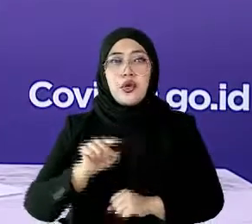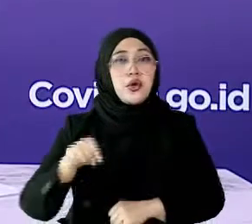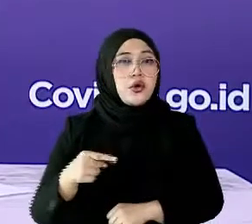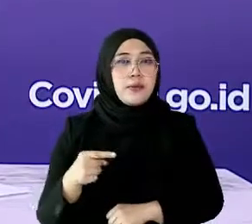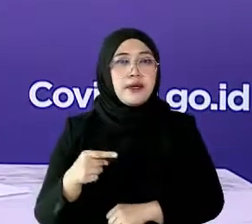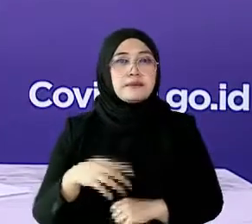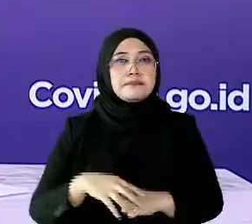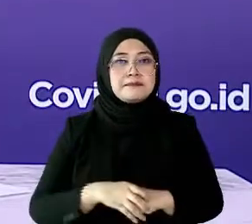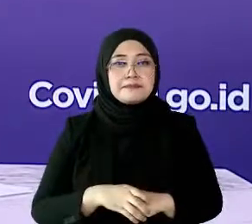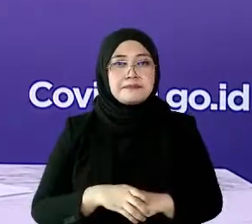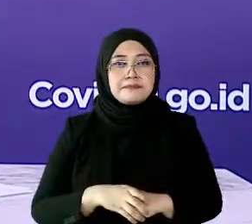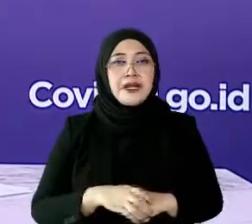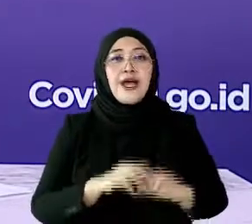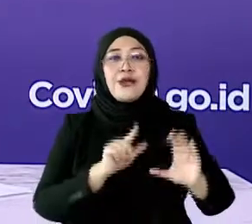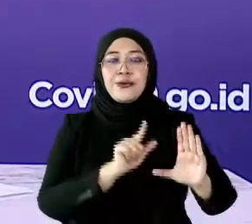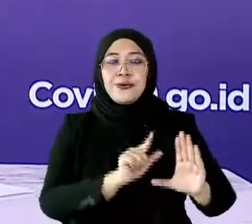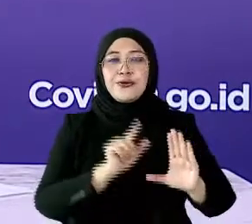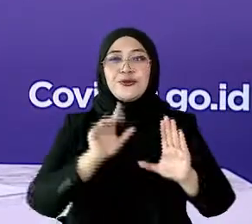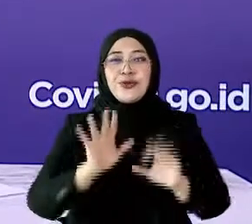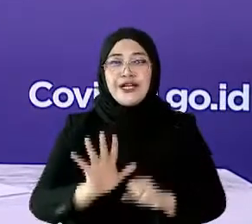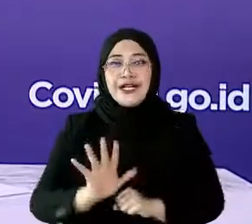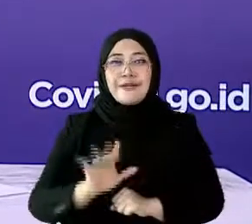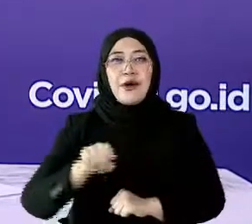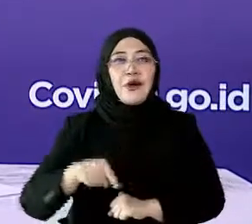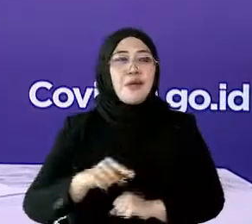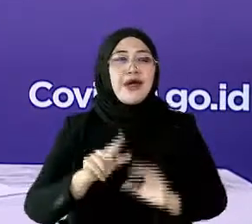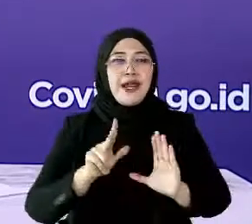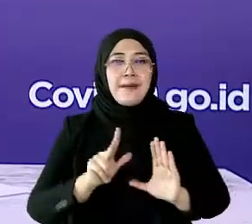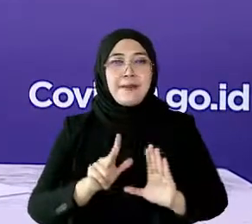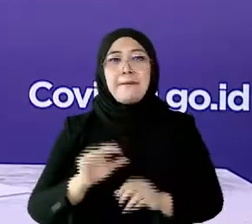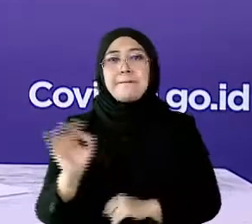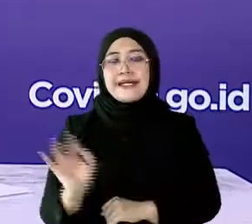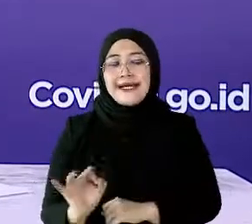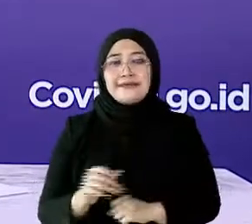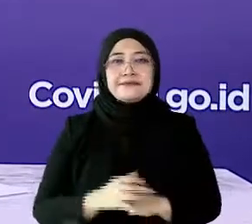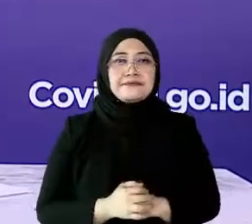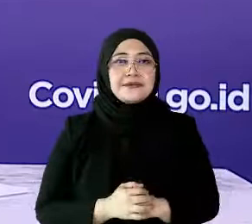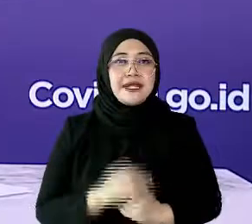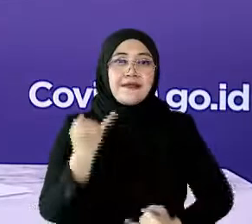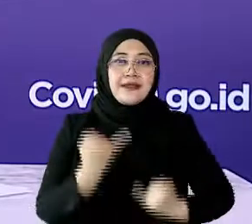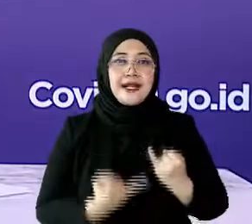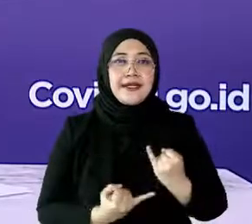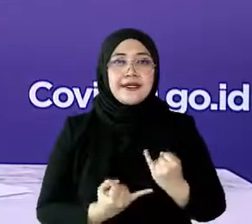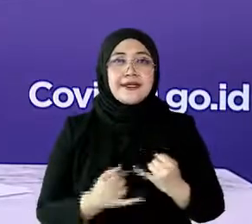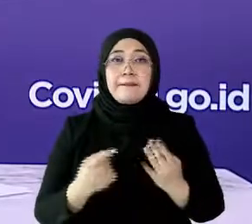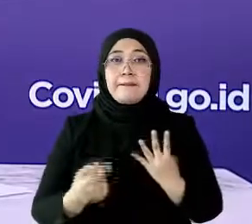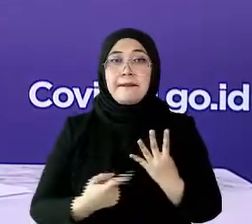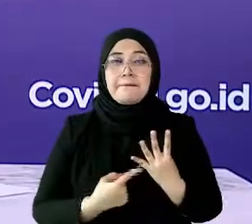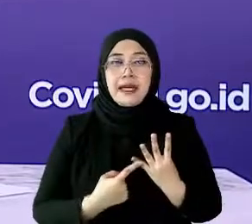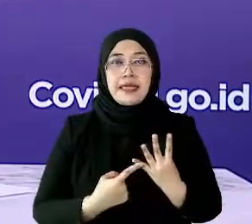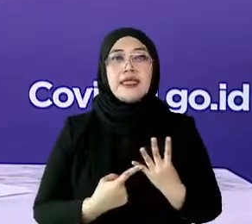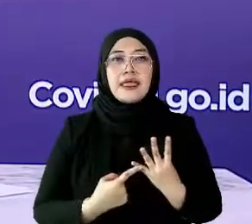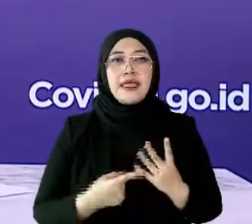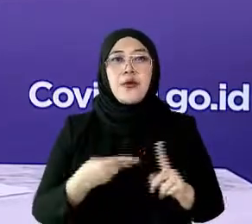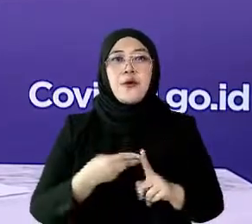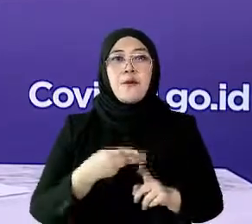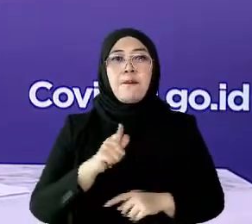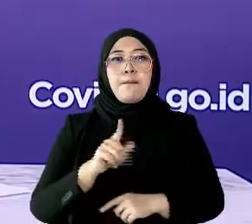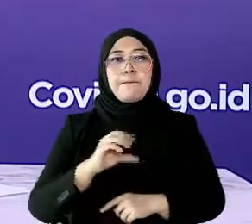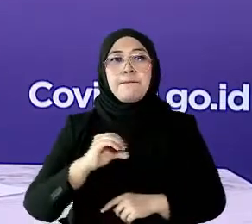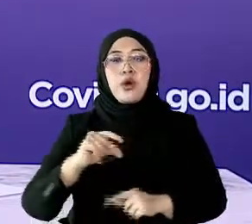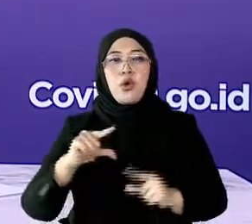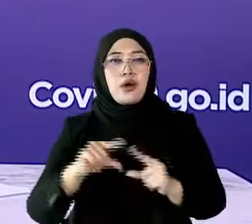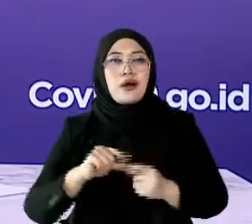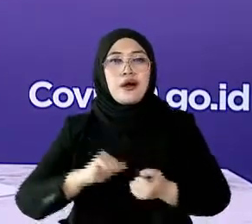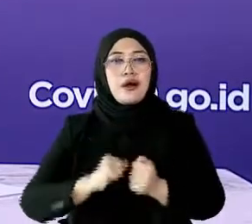71,72 ke-75 koma 28 persen serta yang terakhir keempat adalah Blora dengan